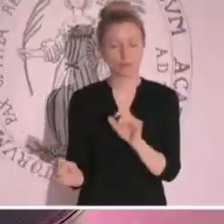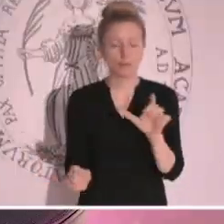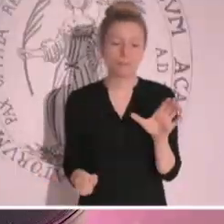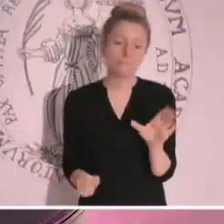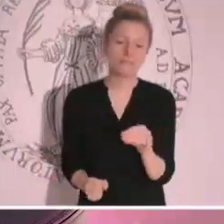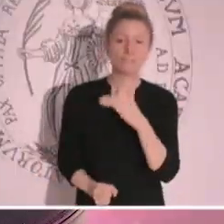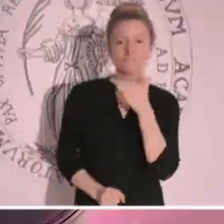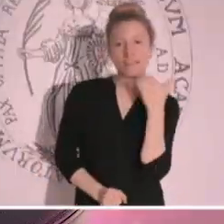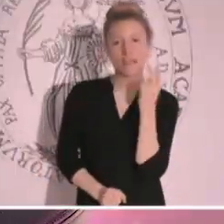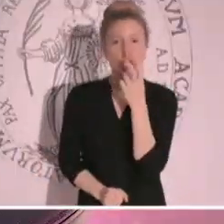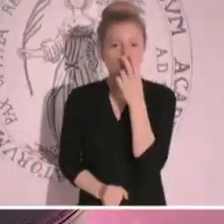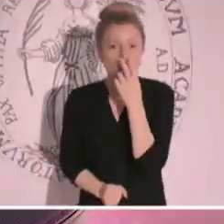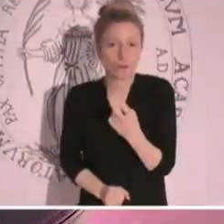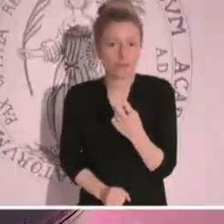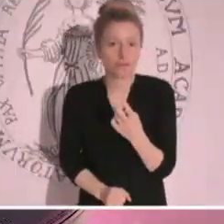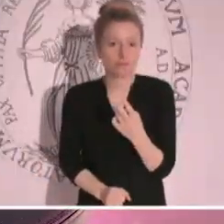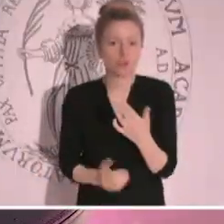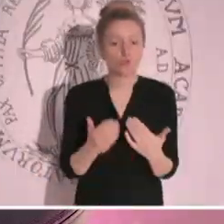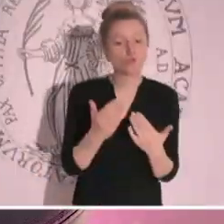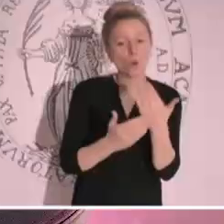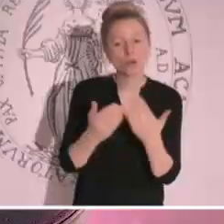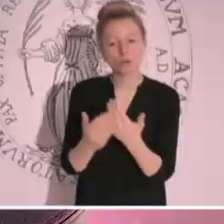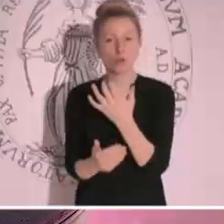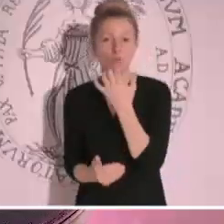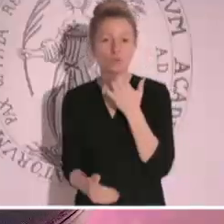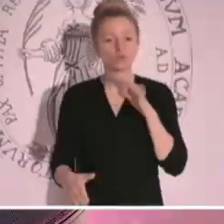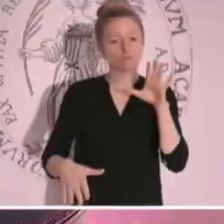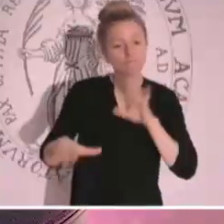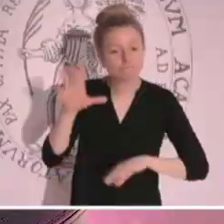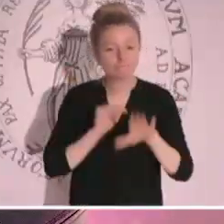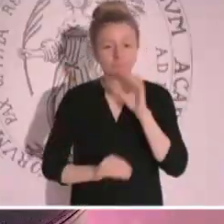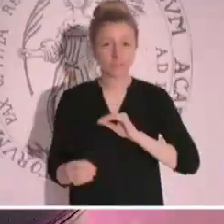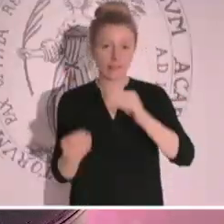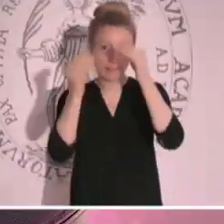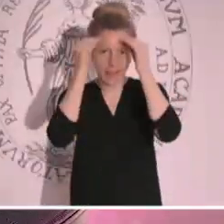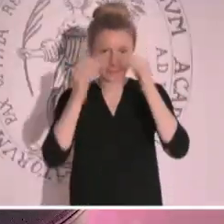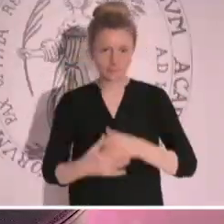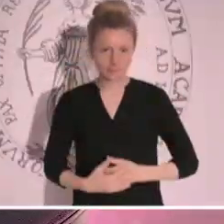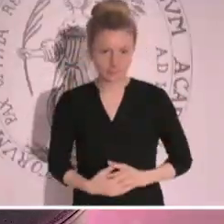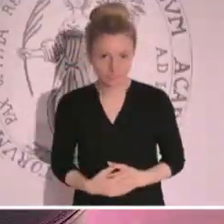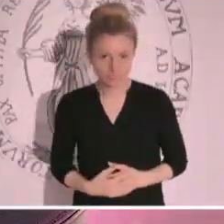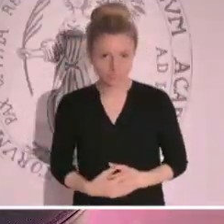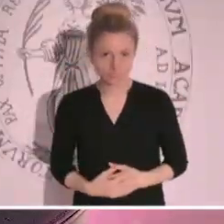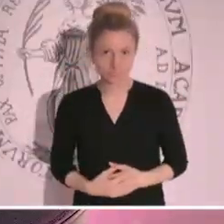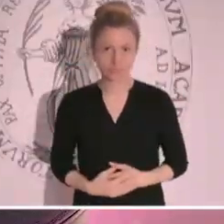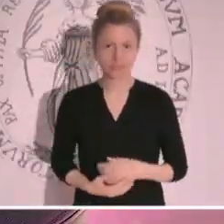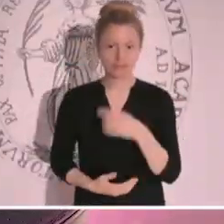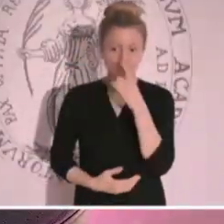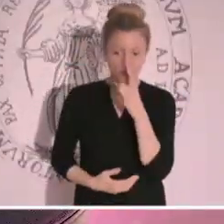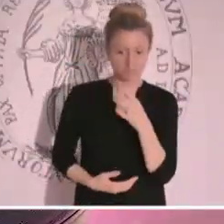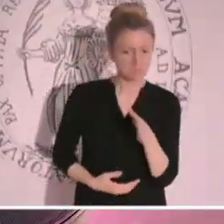was man vielleicht noch nicht so weiß, dass man das auch erarbeitet und erkennen kann. Wir sind eine besonders